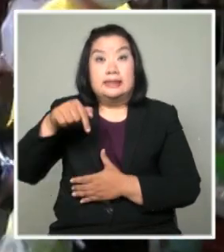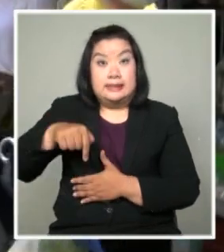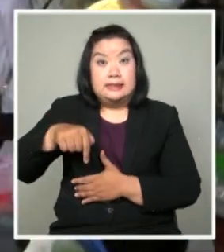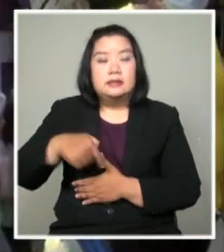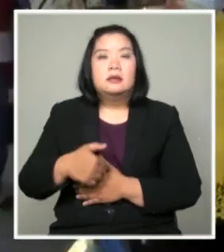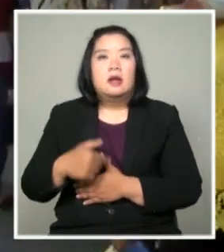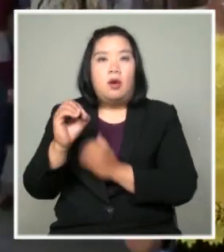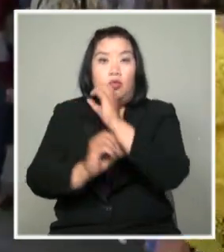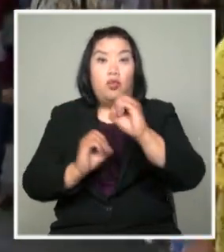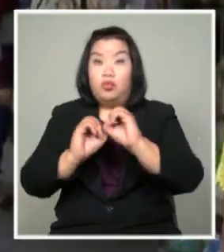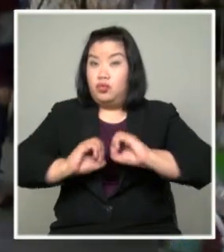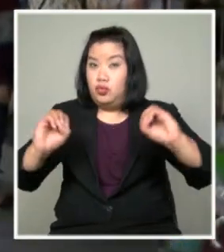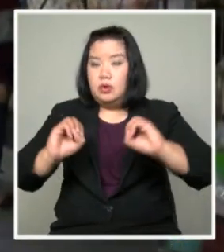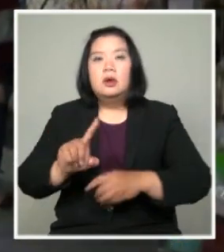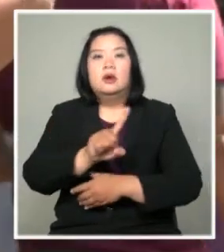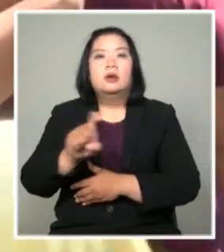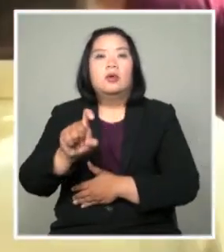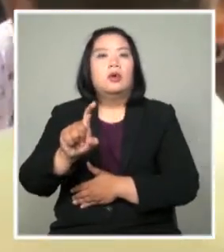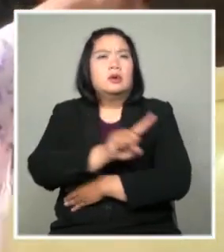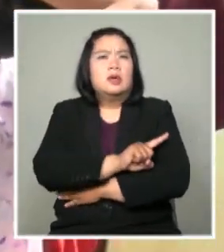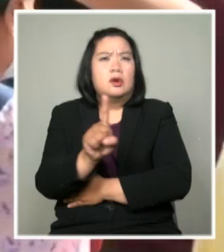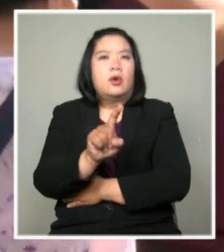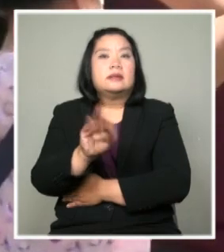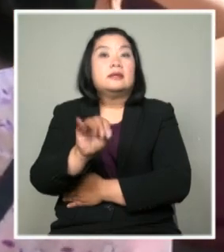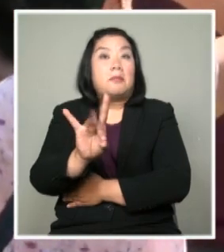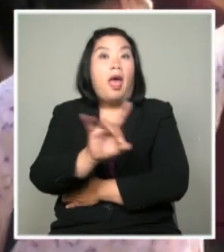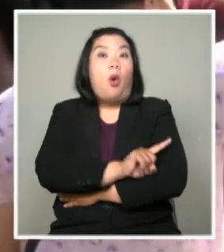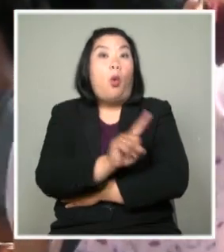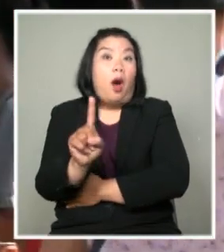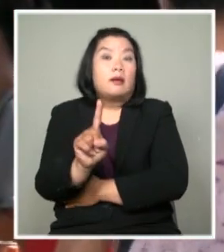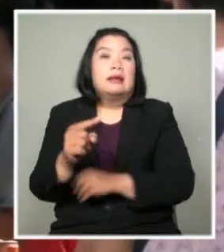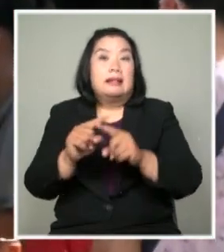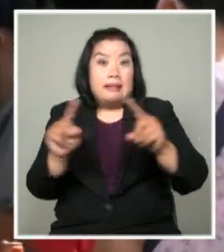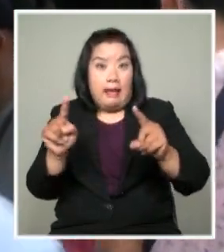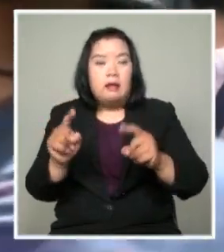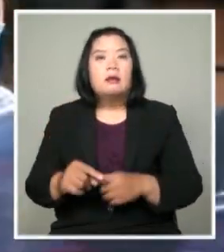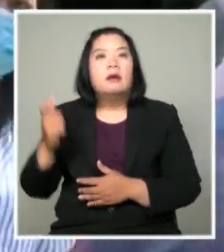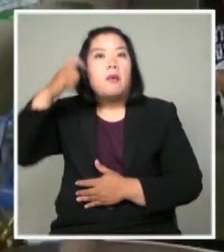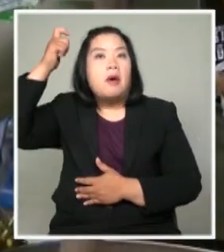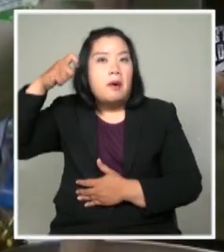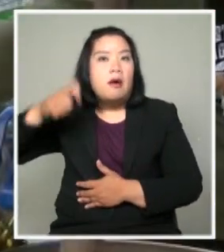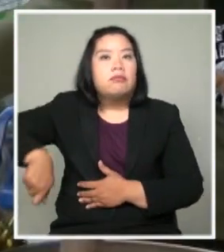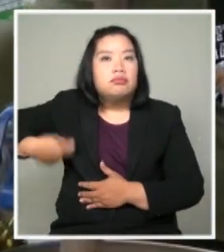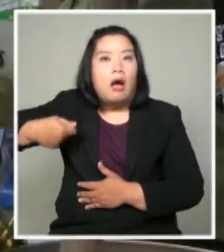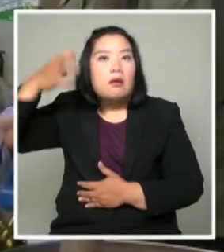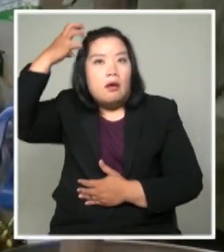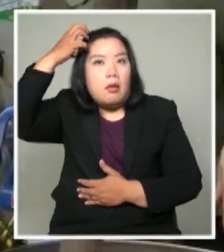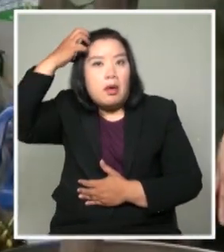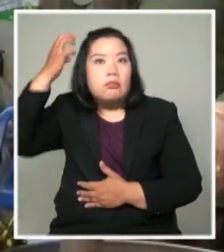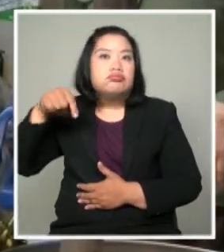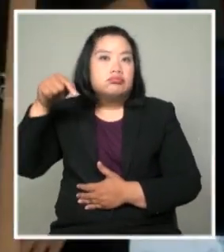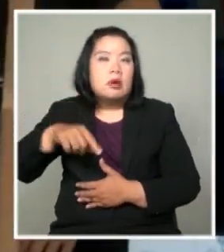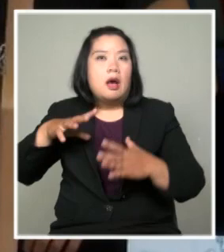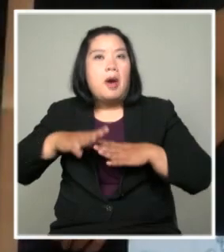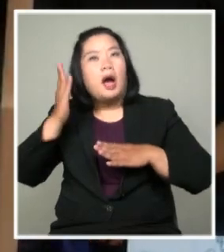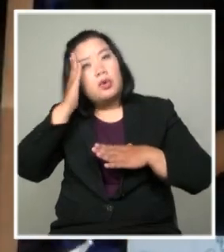การติดเชื้อมาแล้วกว่า148วันแต่เนื่องจากเป็นพื้นที่อาศัยของแรงงานข้ามชาติหรือแรงงานต่างด้าวจำนวนม